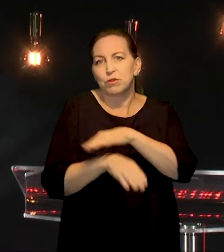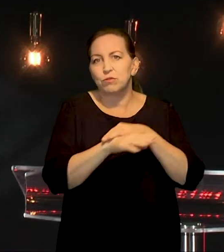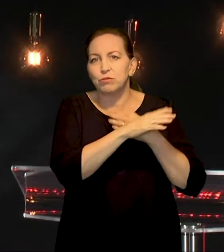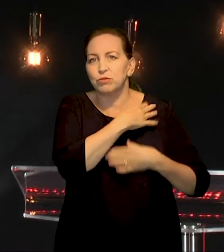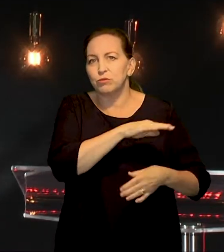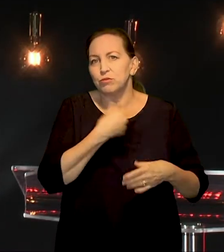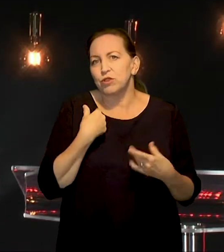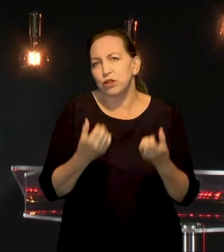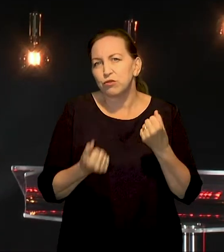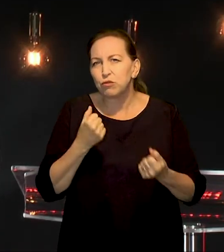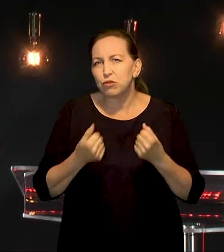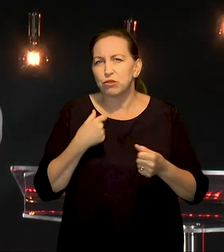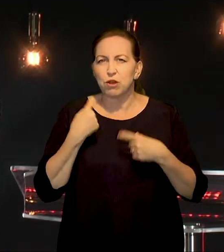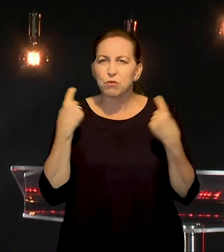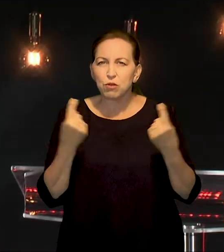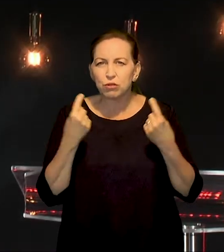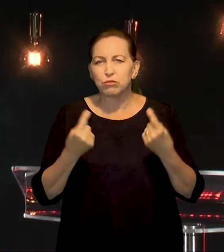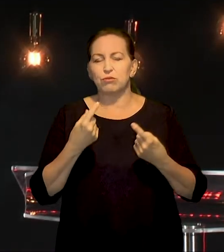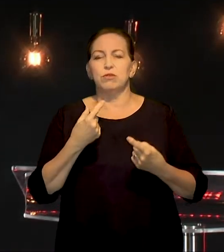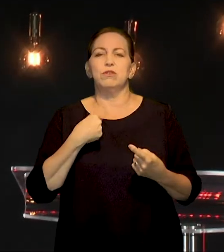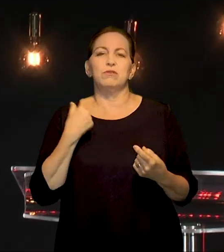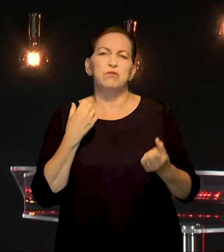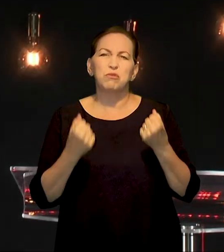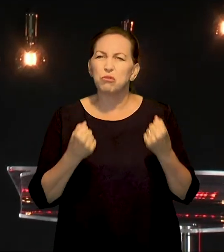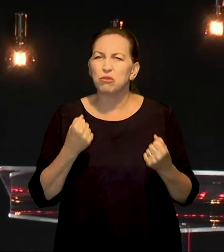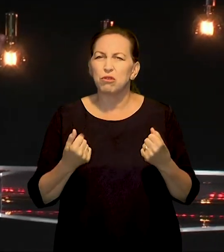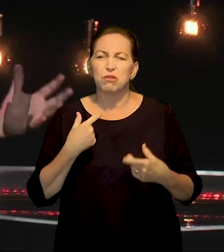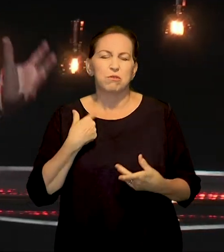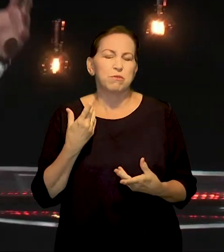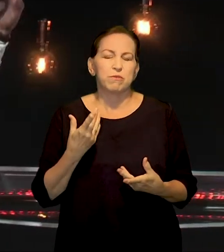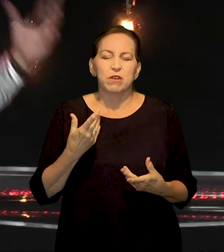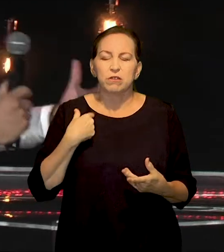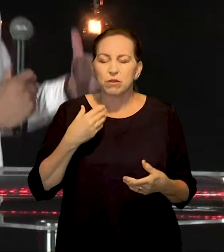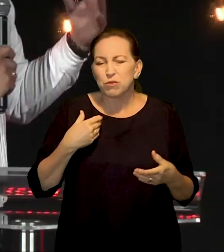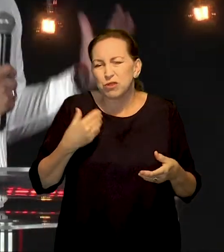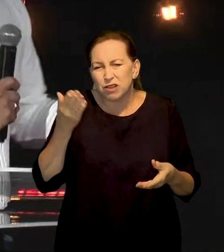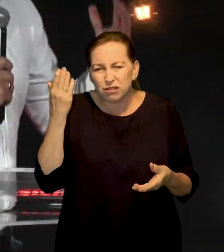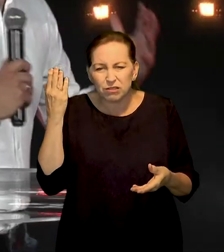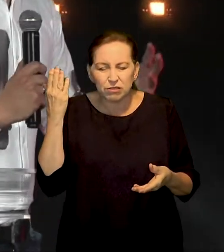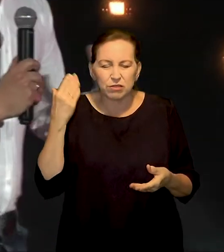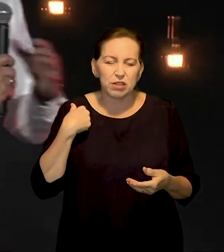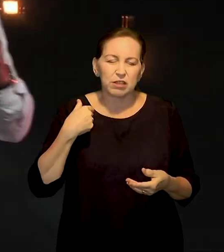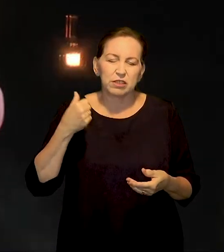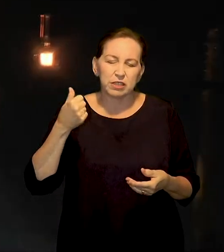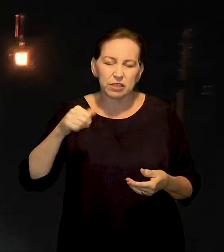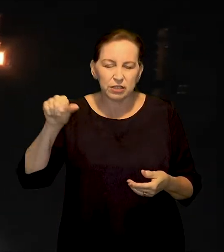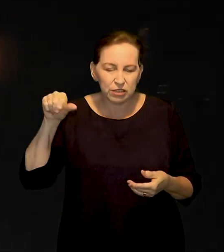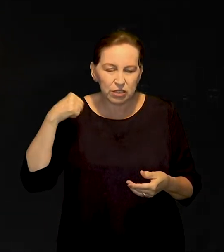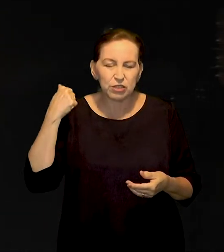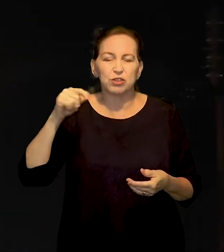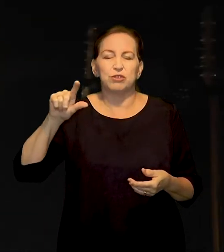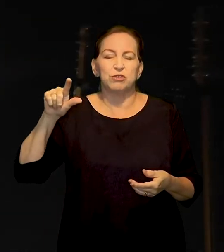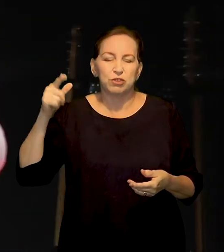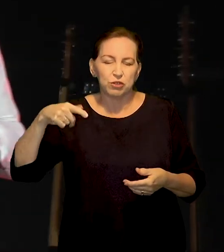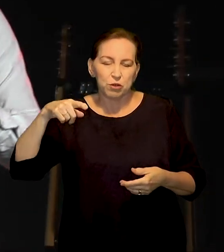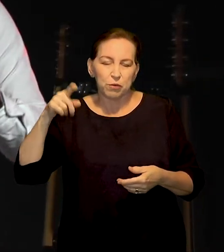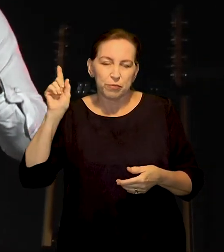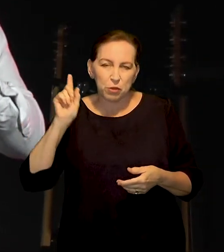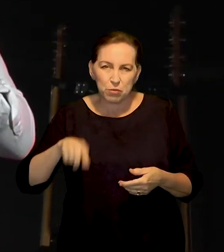trudności, w których się znalazłeś. Może z jakichś okoliczności, przez które przechodziłeś przez ten tydzień, tygodnie, miesiące. On chce zrzucić ten